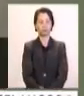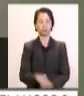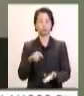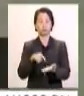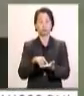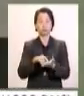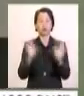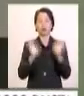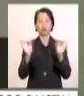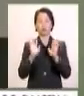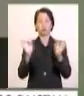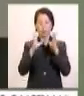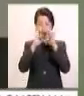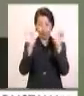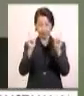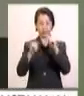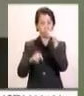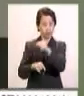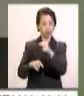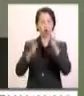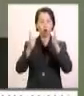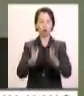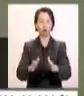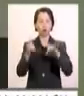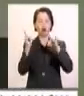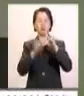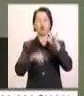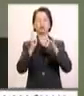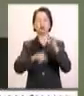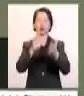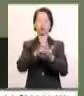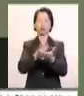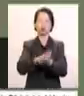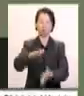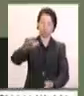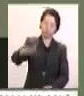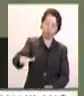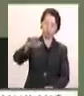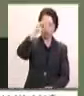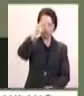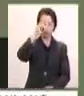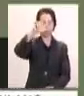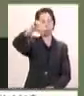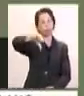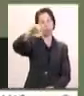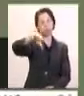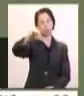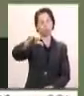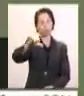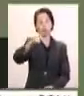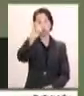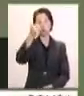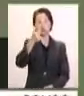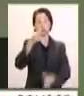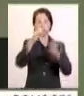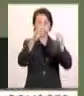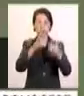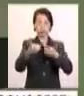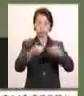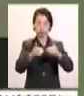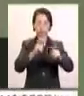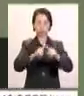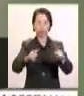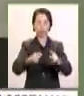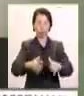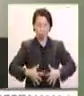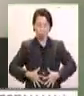Ini bukan kucing lagi, ini orang ni. Cubaan ponteng sekolah seorang kanak-kanak lelaki gagal. Bukan kerana guru disiplinnya, tapi